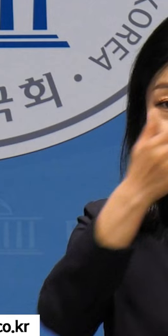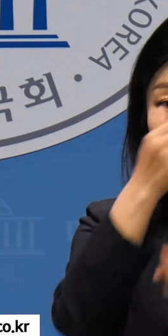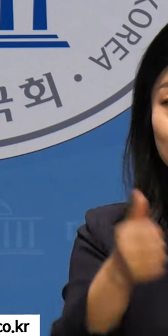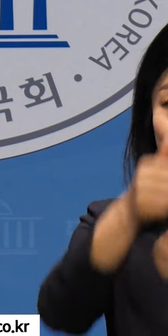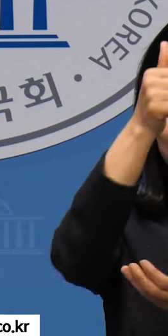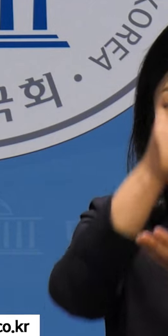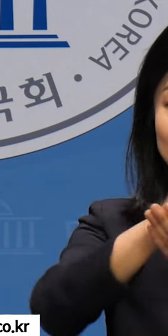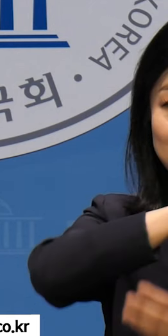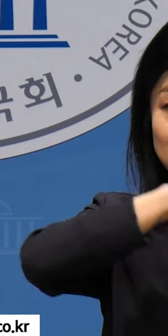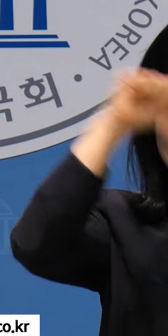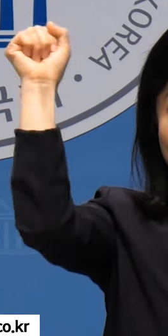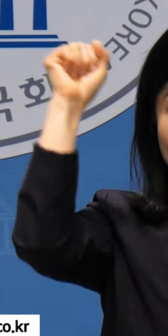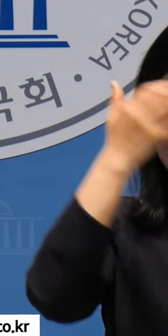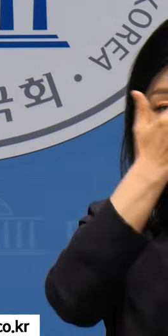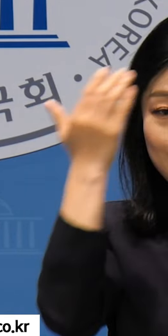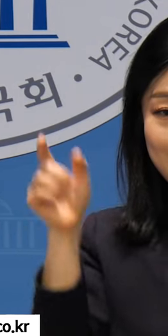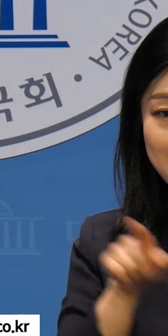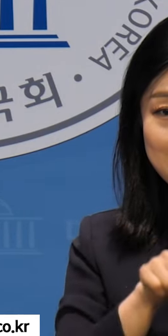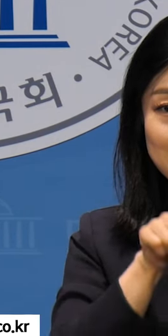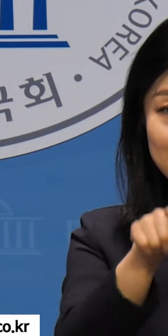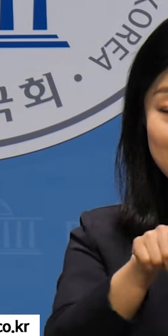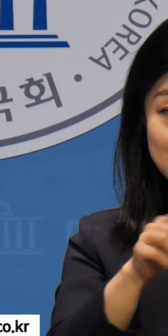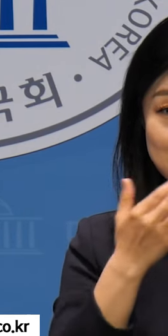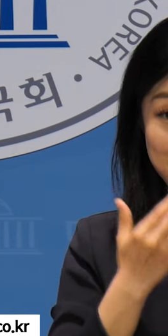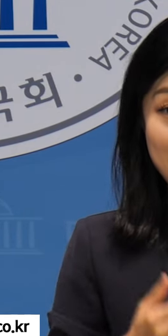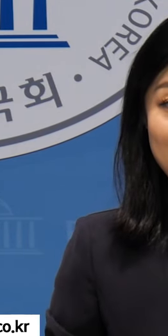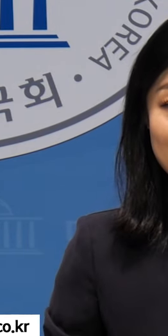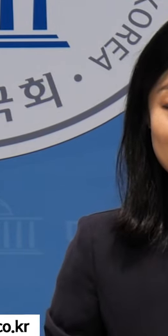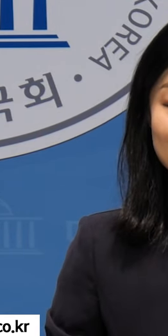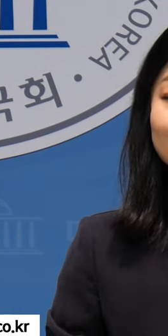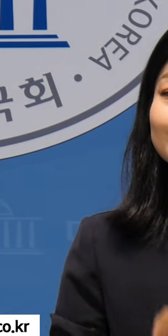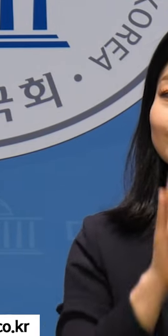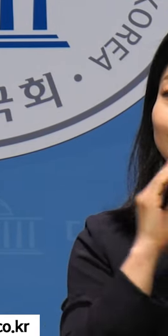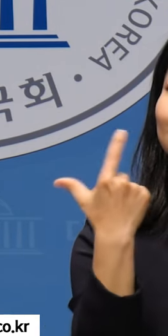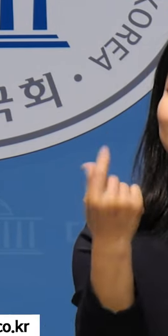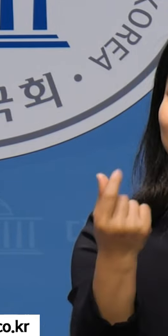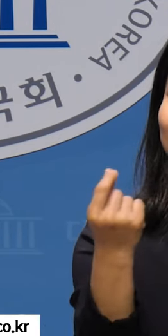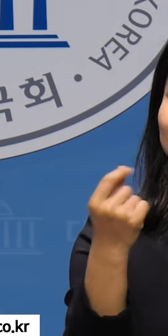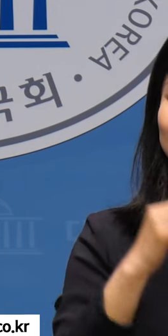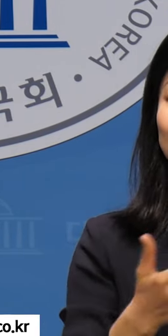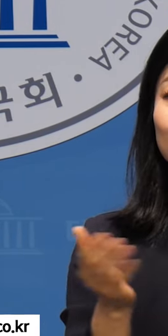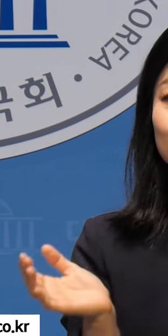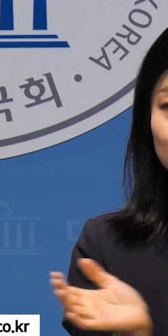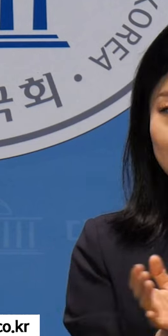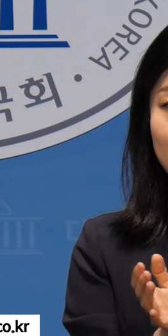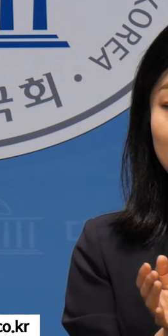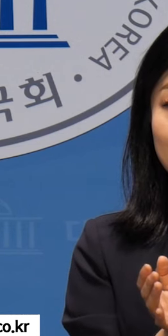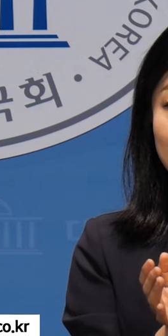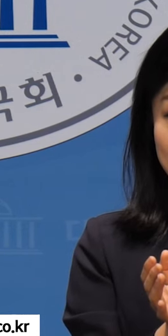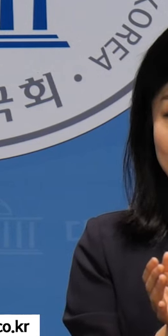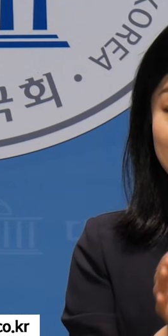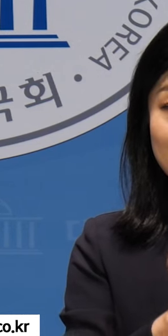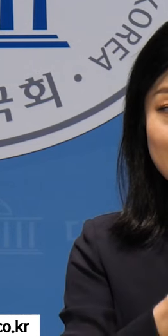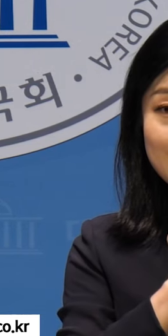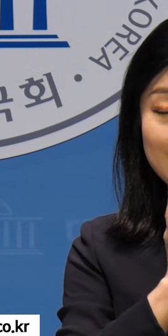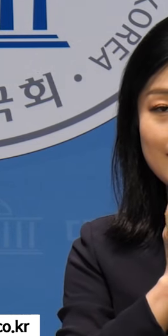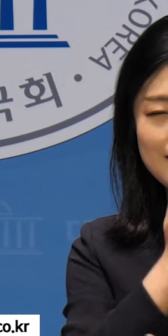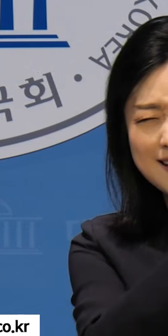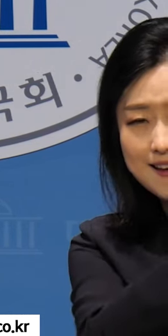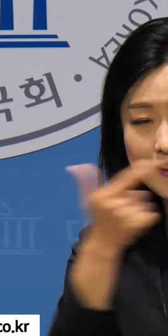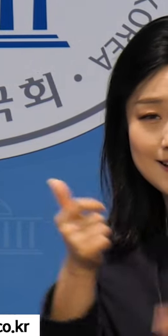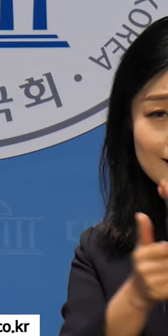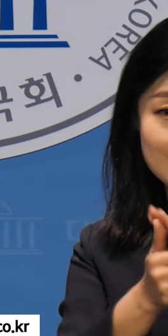되어 청년들과 동행할 수 있는 순간이 온다면 그게 민주당의 유리천장을 깨고 또